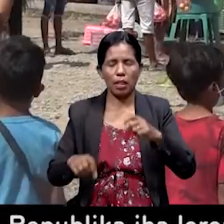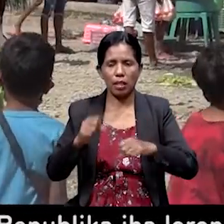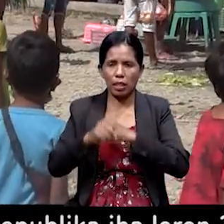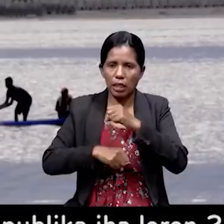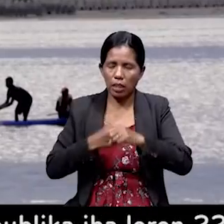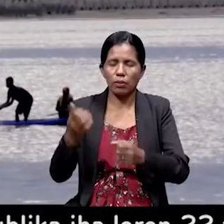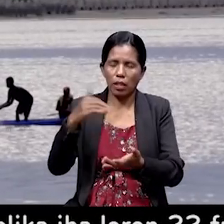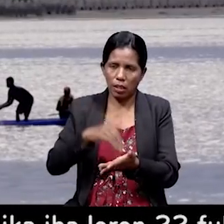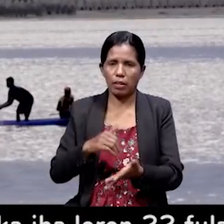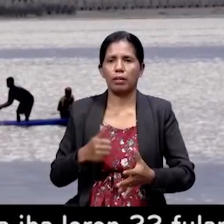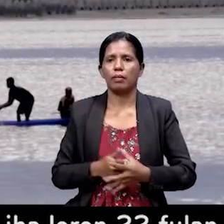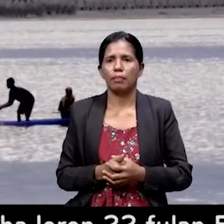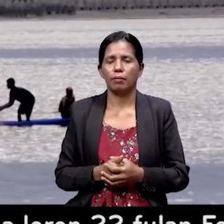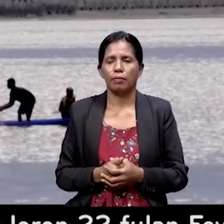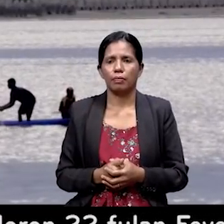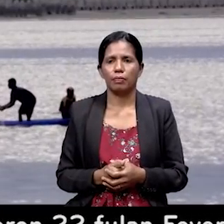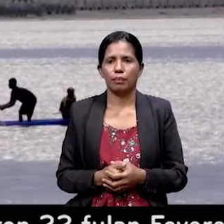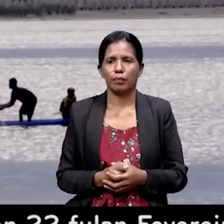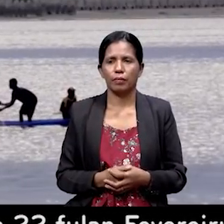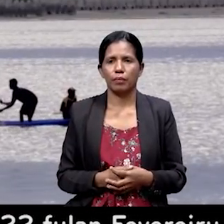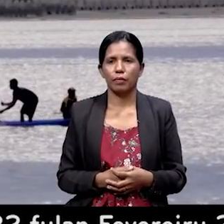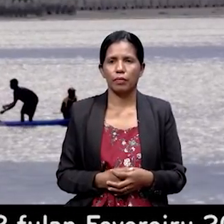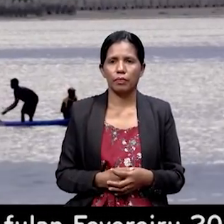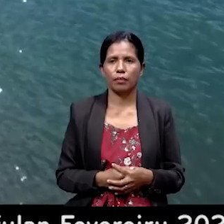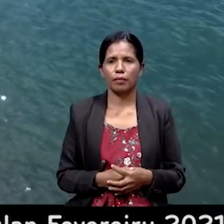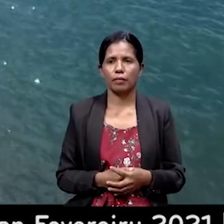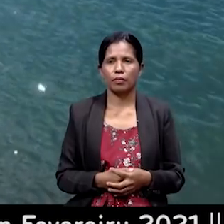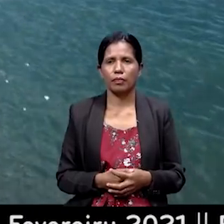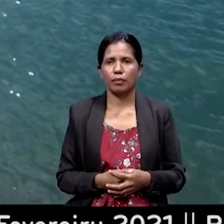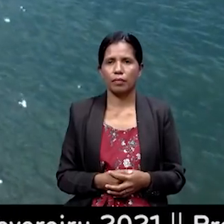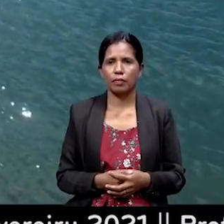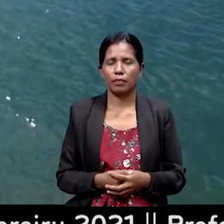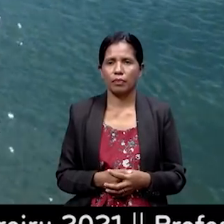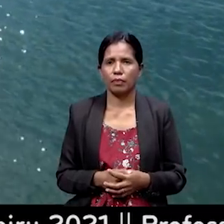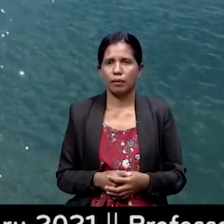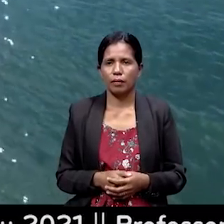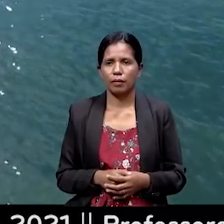Almeida dos Santos, Agostinho da Costa, Zemen.